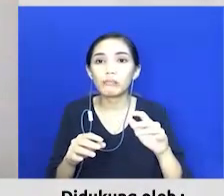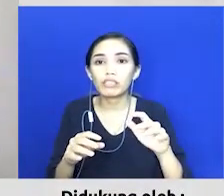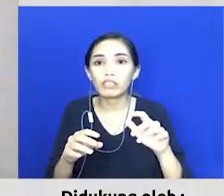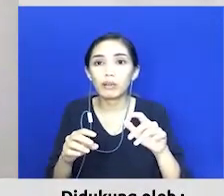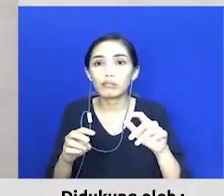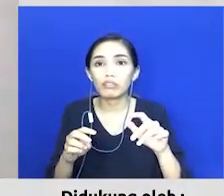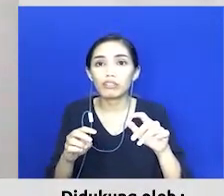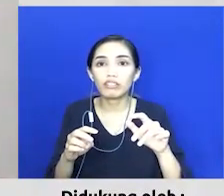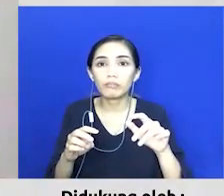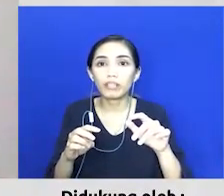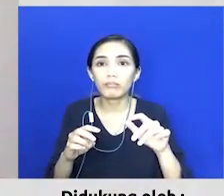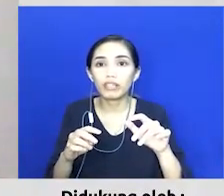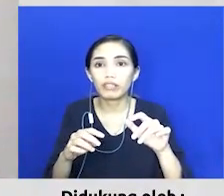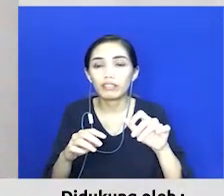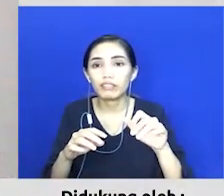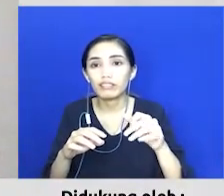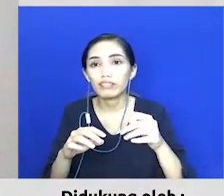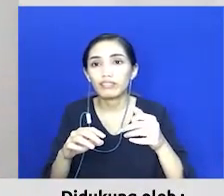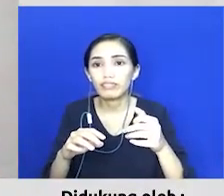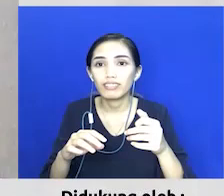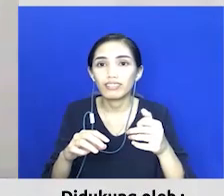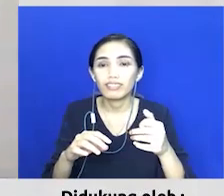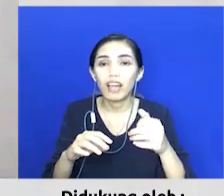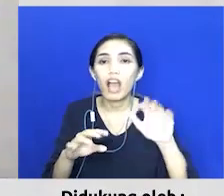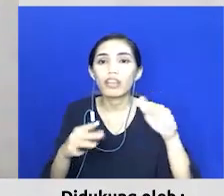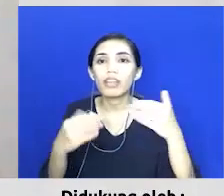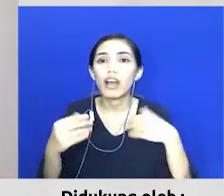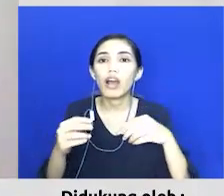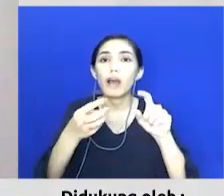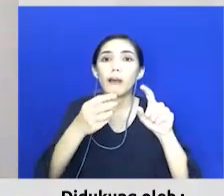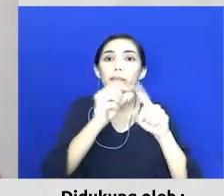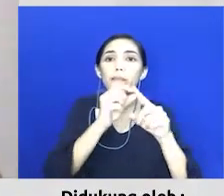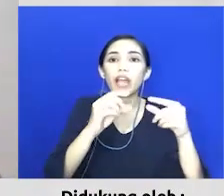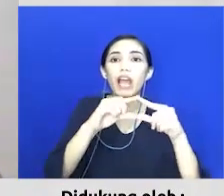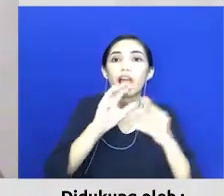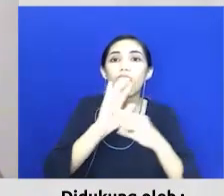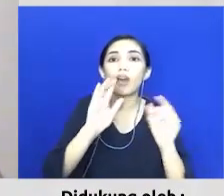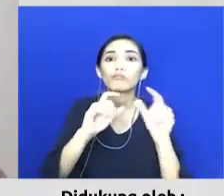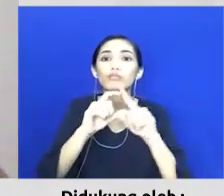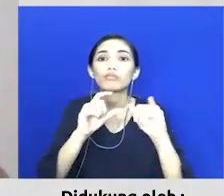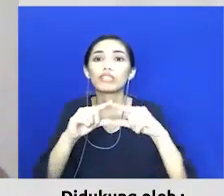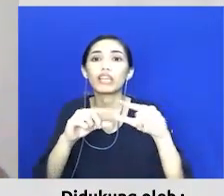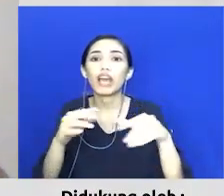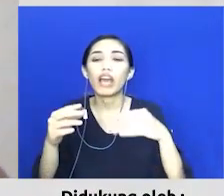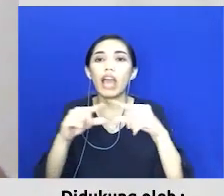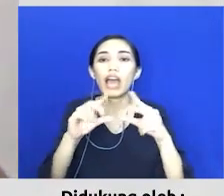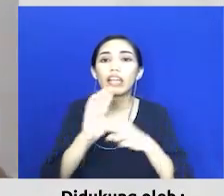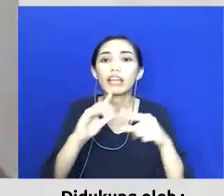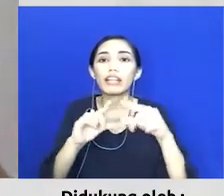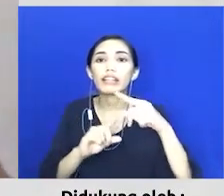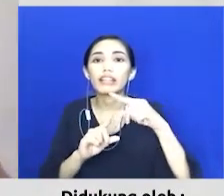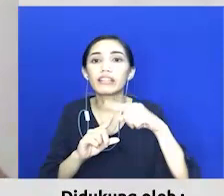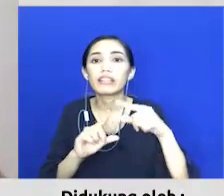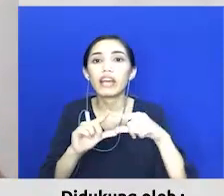sana. Gue jadi agak sedikit inget Pramudia Nantatur pernah bilang, waktu itu gue sempat punya kesempatan wawancara Pak